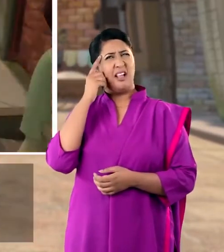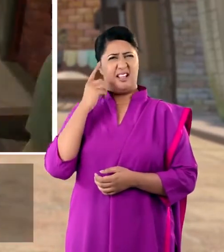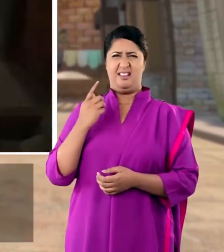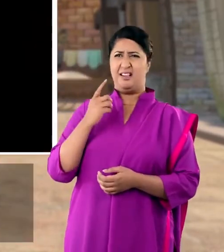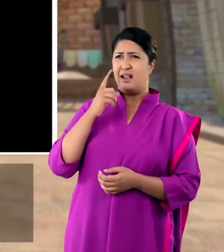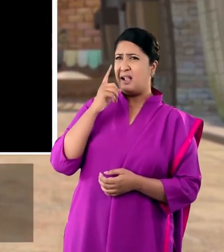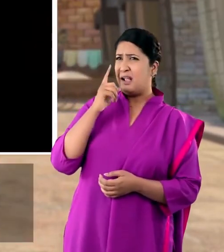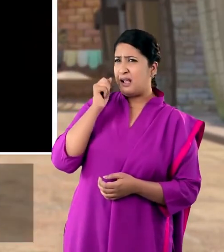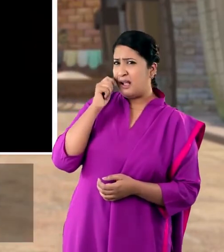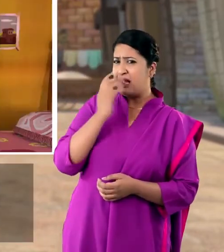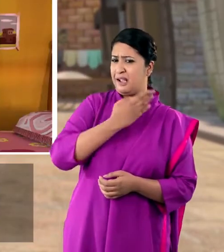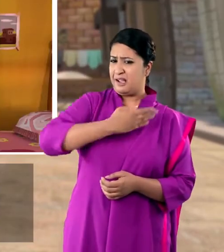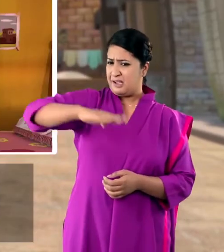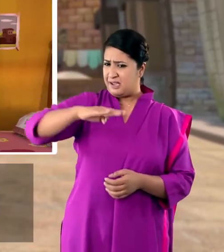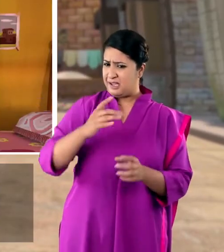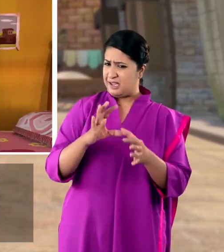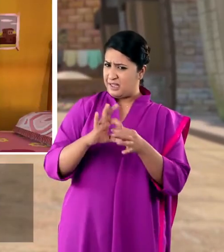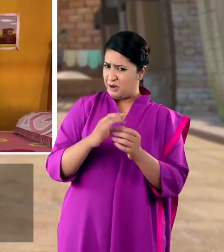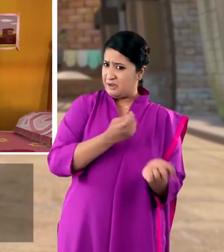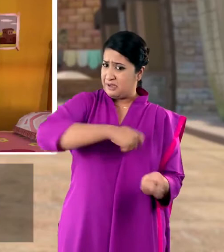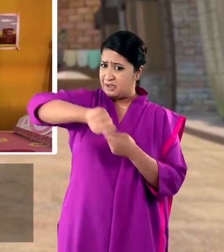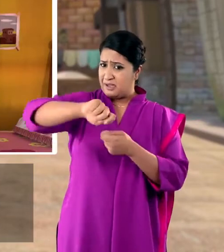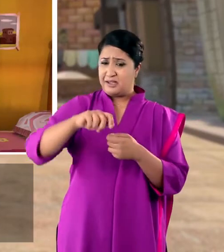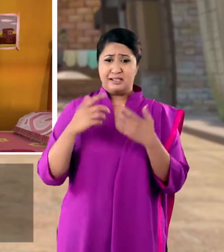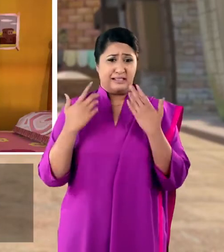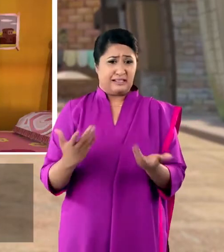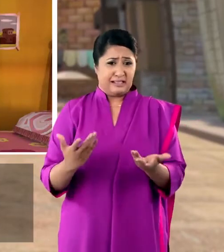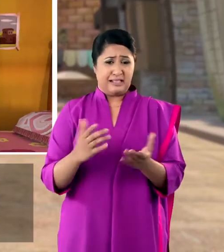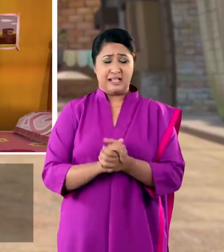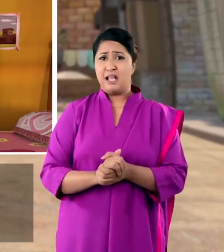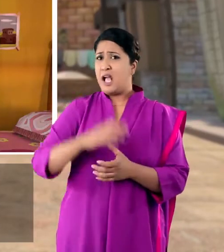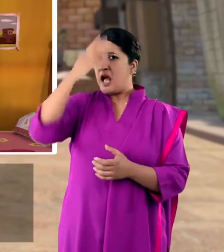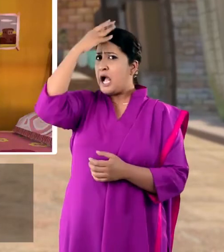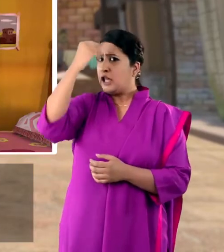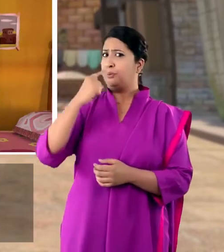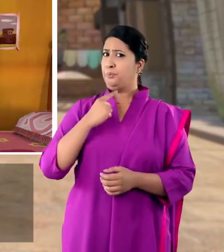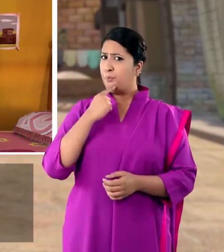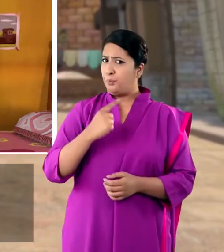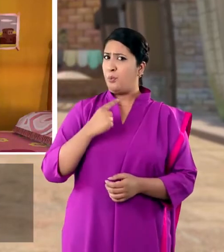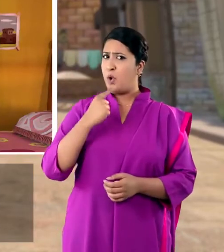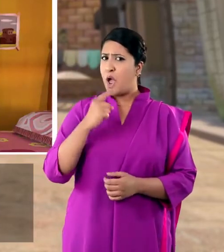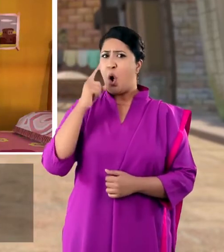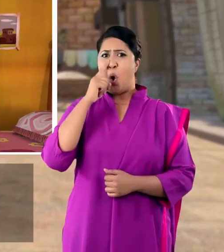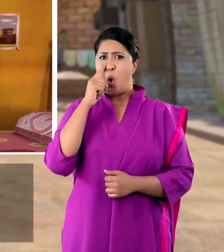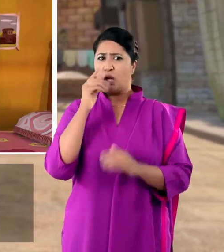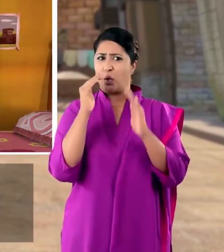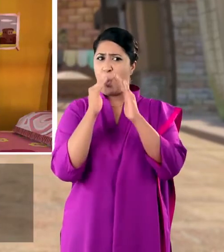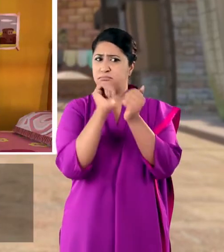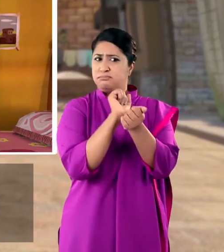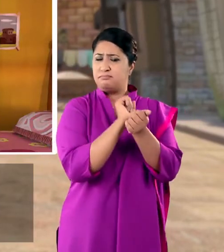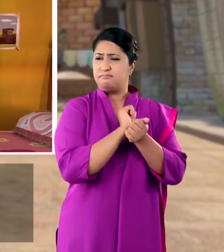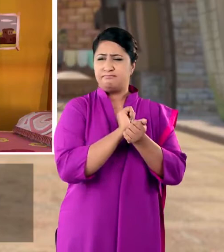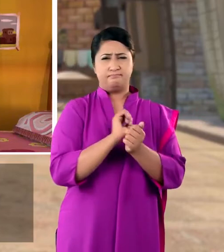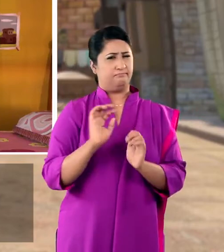क्या क्रिकेट वाकई में सिर्फ लड़कों का खेल है? कायद ने तो कहा कि औरतों को सिर्फ घर में बंद रखना गलत